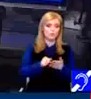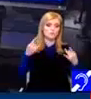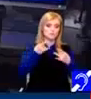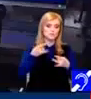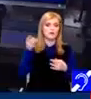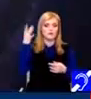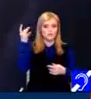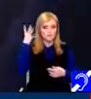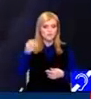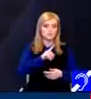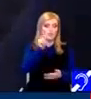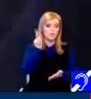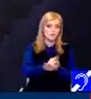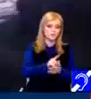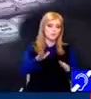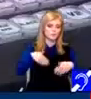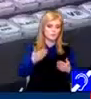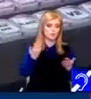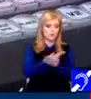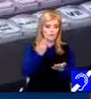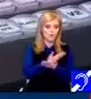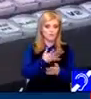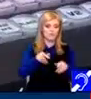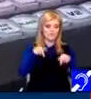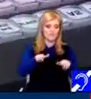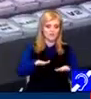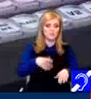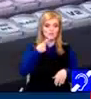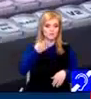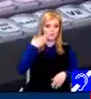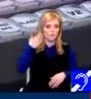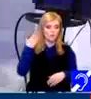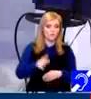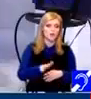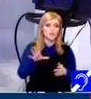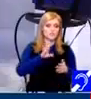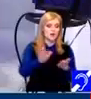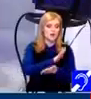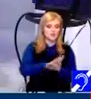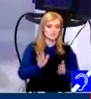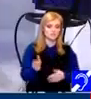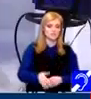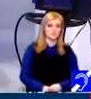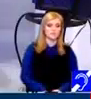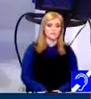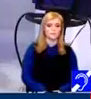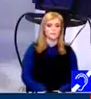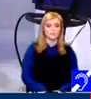media, radiodifuzorii vor fi obligați să prezinte producție autohtonă în limba de stat în proporție de 80%.